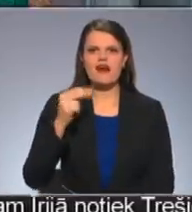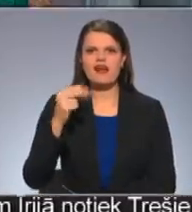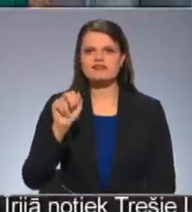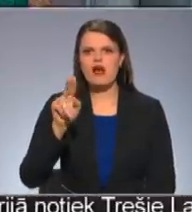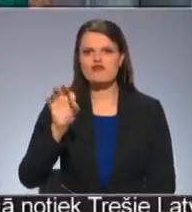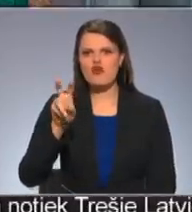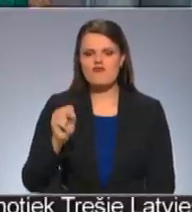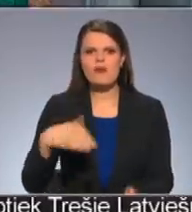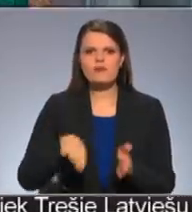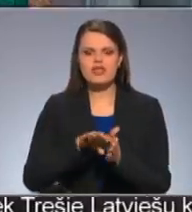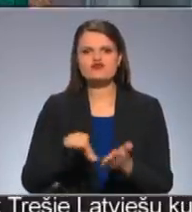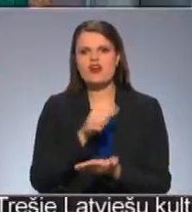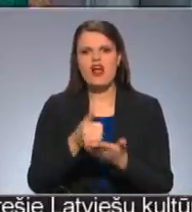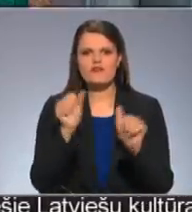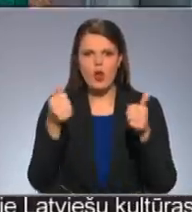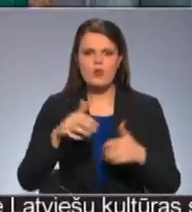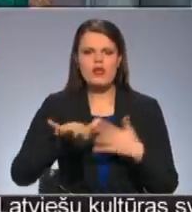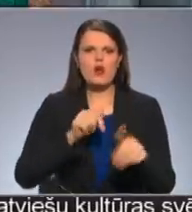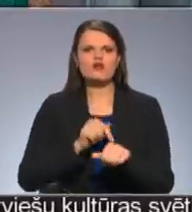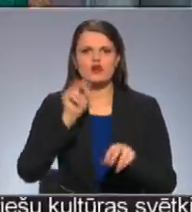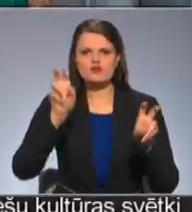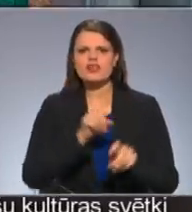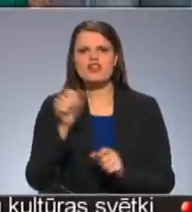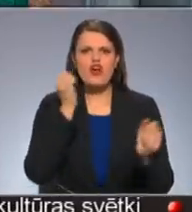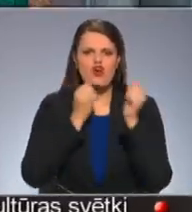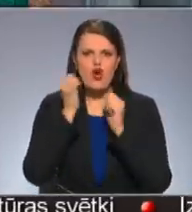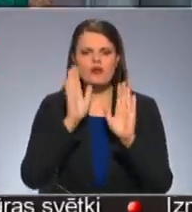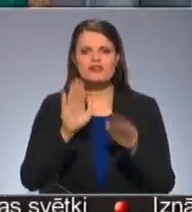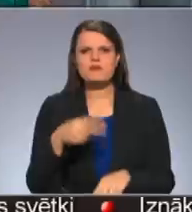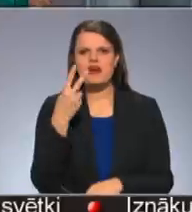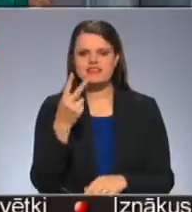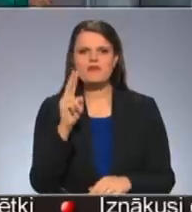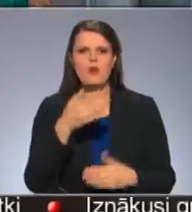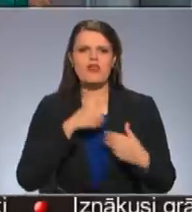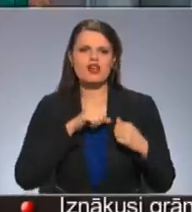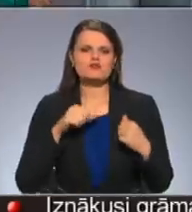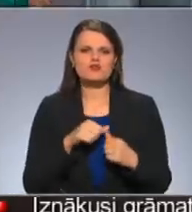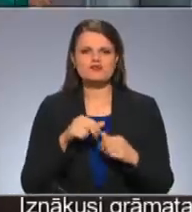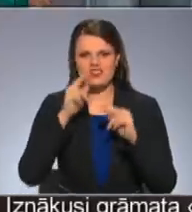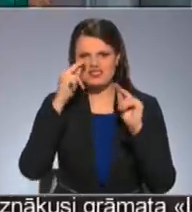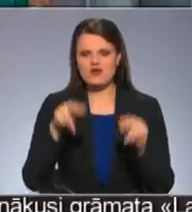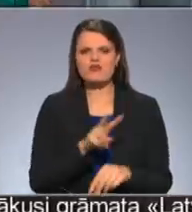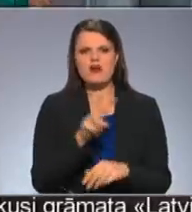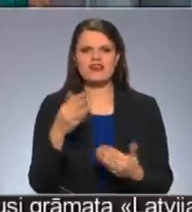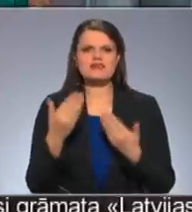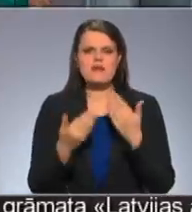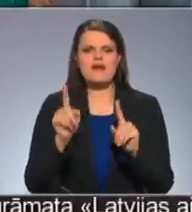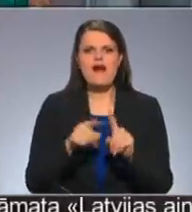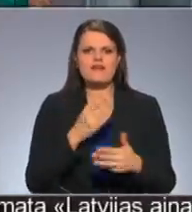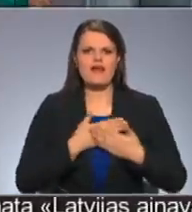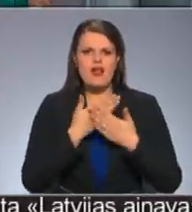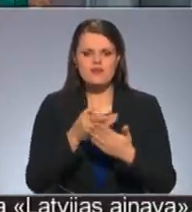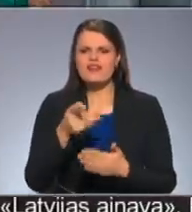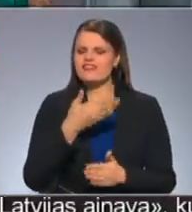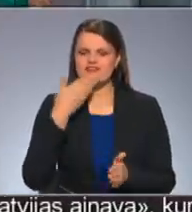lomā. Jauktās jūtas ir komēdija, jūtu komēdija par diviem savas otrās pusītes zaudējušajiem, kuri mēģina atkal mīlēt, un tas nav